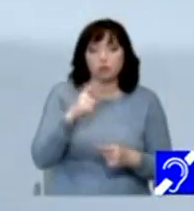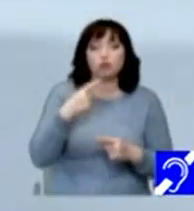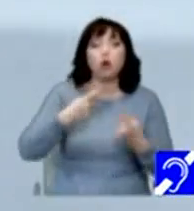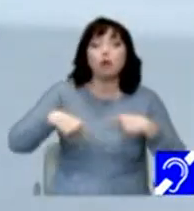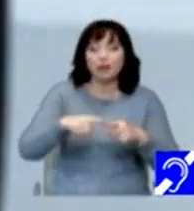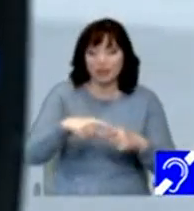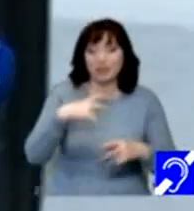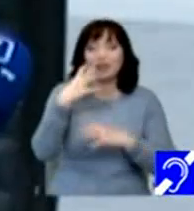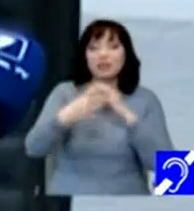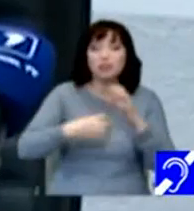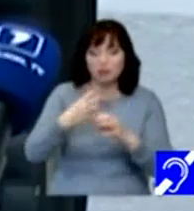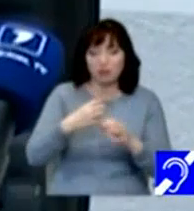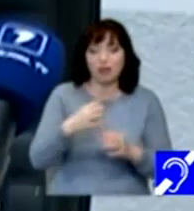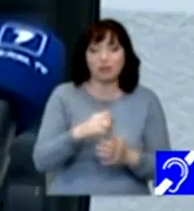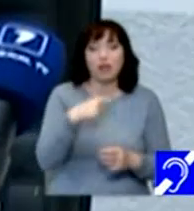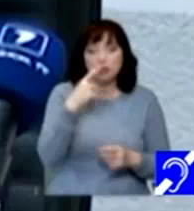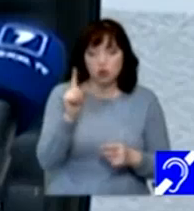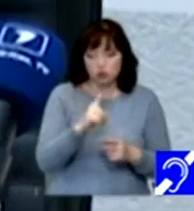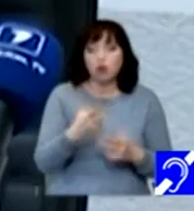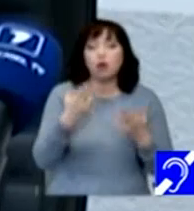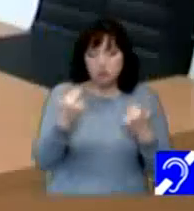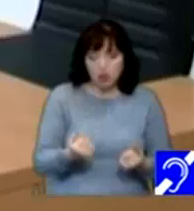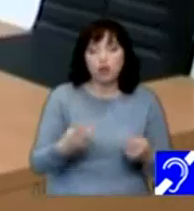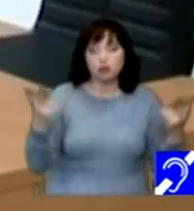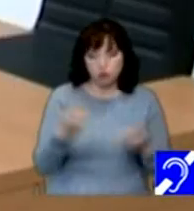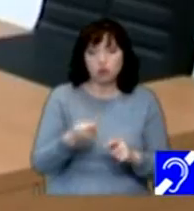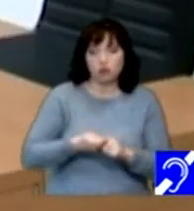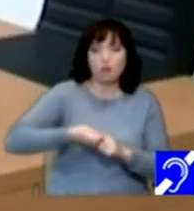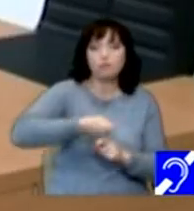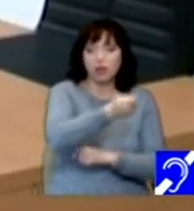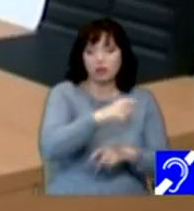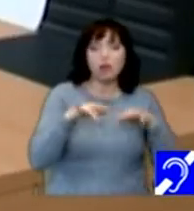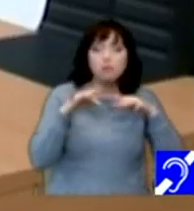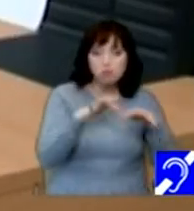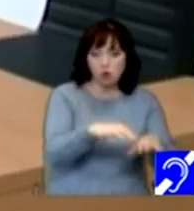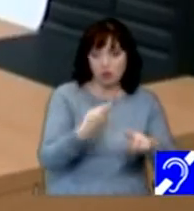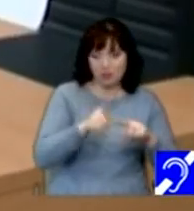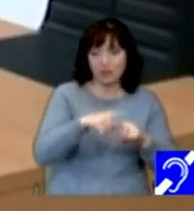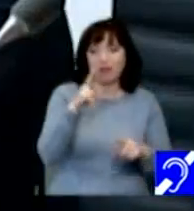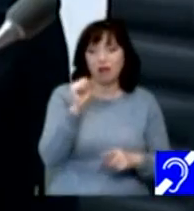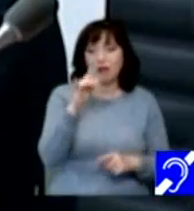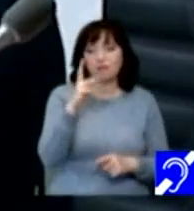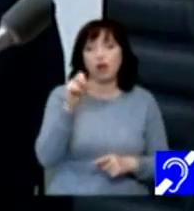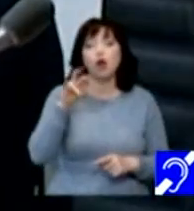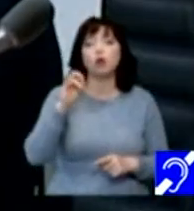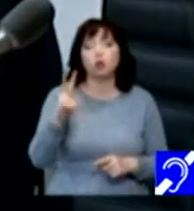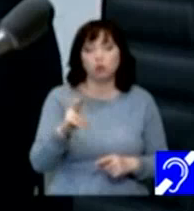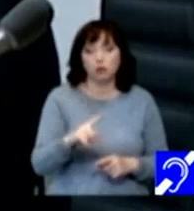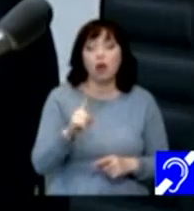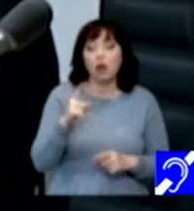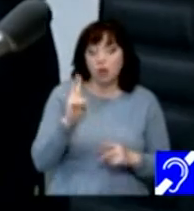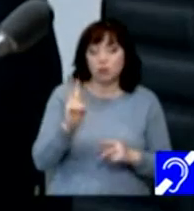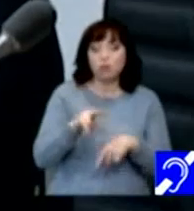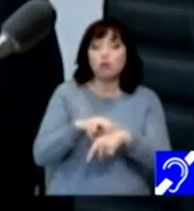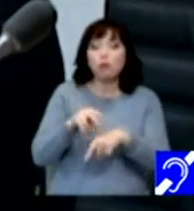Internațională a Poliției Criminale din Lyon a acceptat să-l dea în urmărire internațională pe Gheorghe Cavcaliuc după o solicitare a autorităților de la